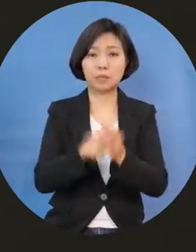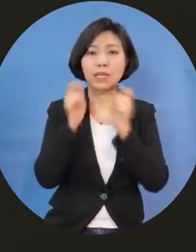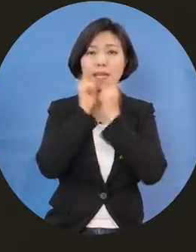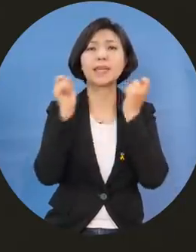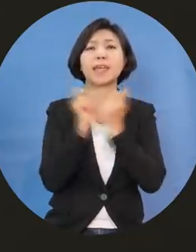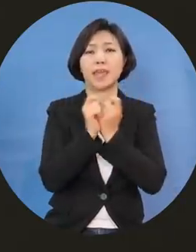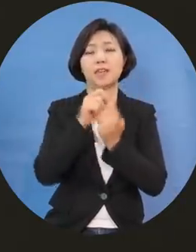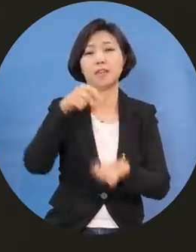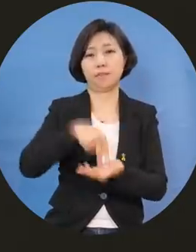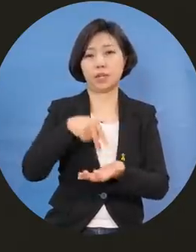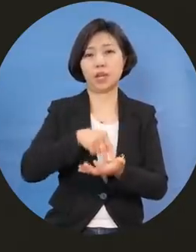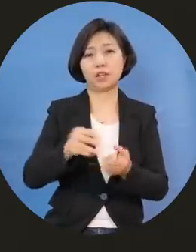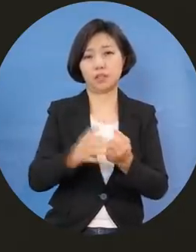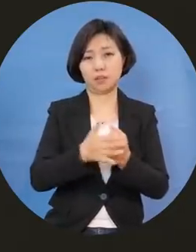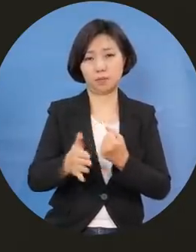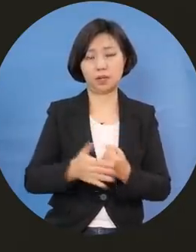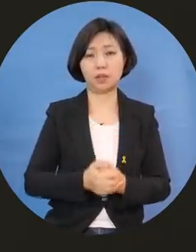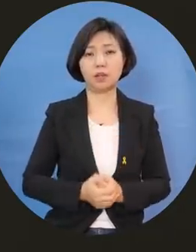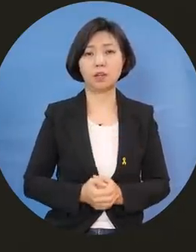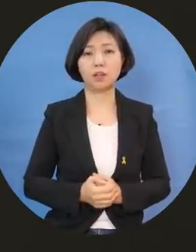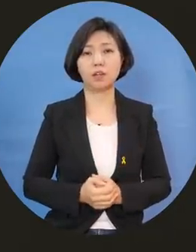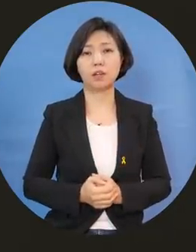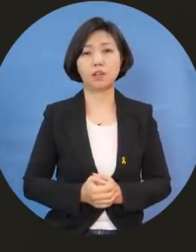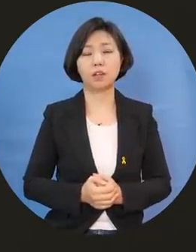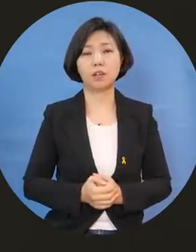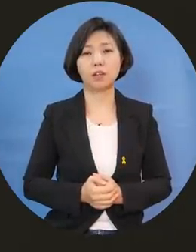왜냐하면 믿음이라는 건 주관이기 때문에.